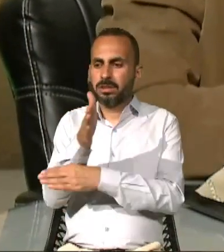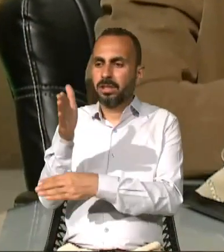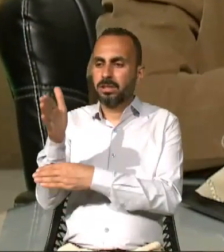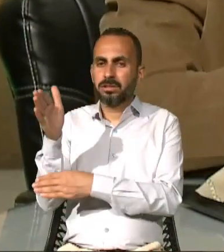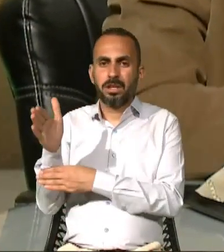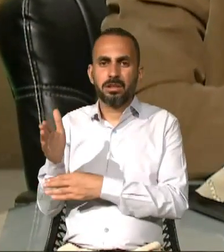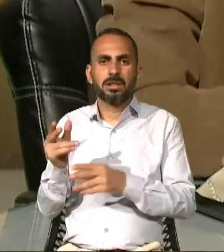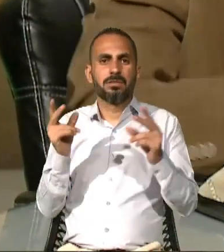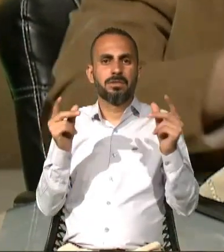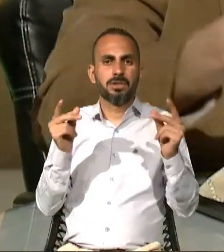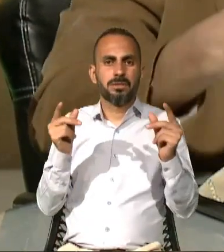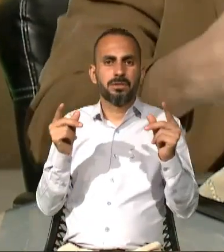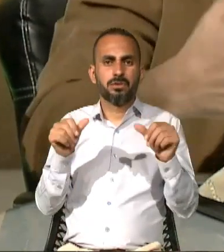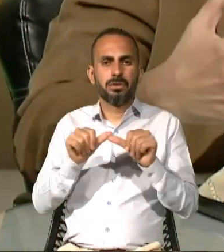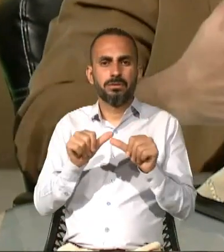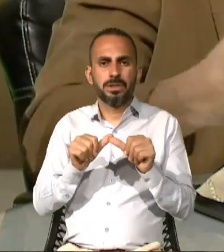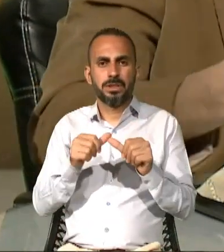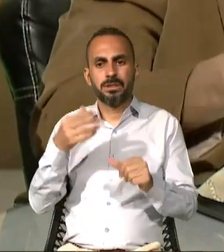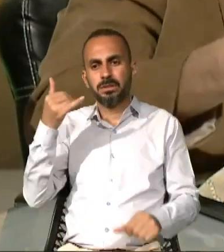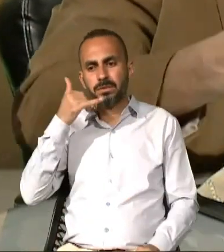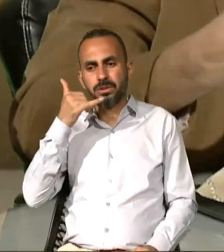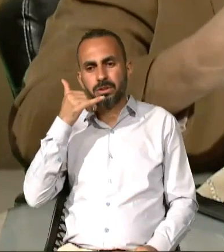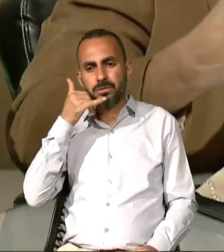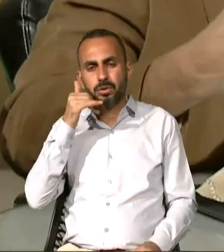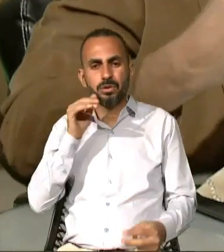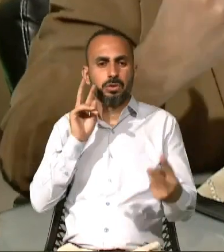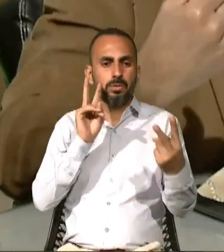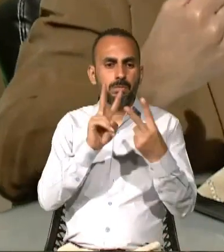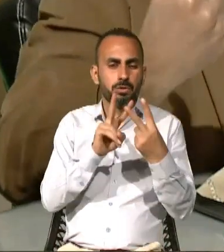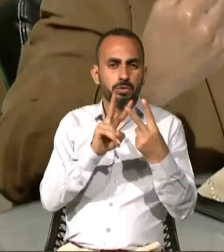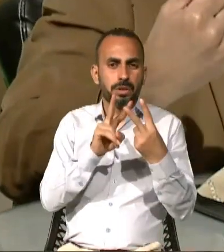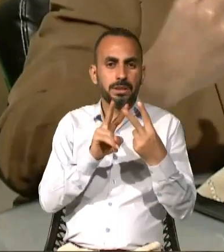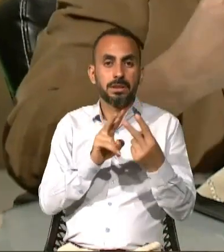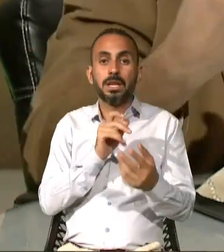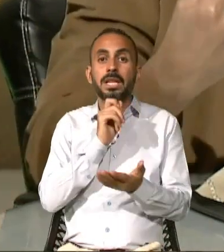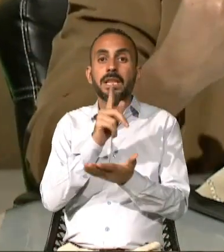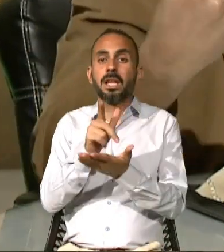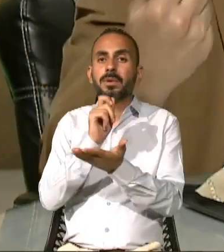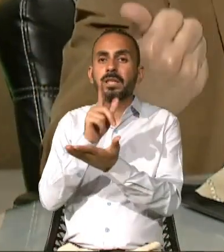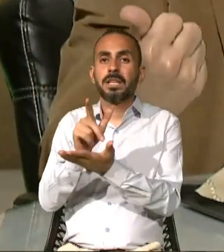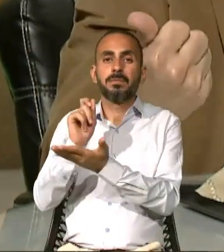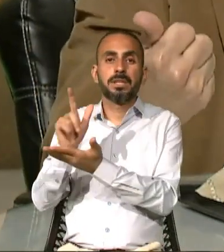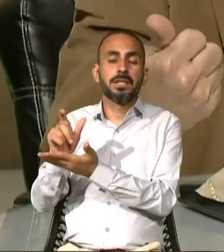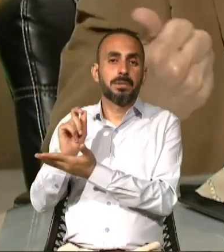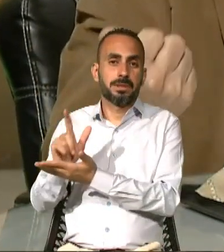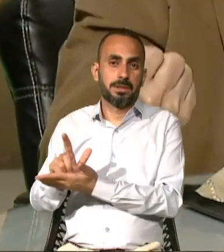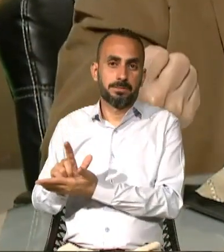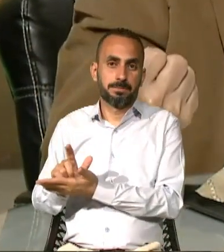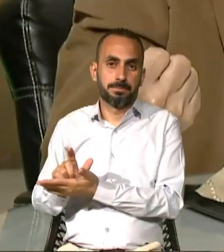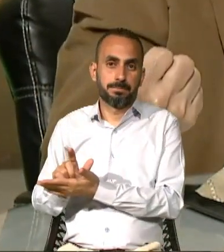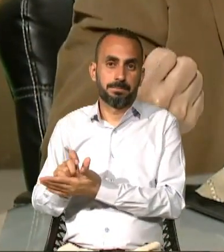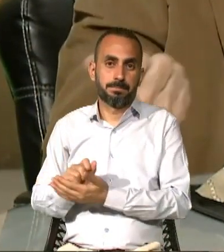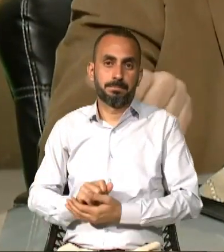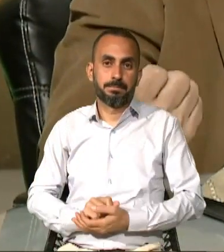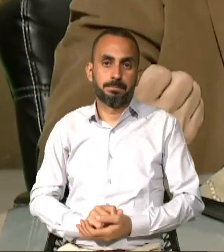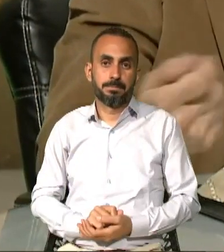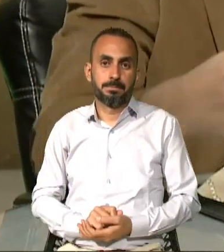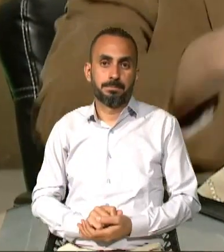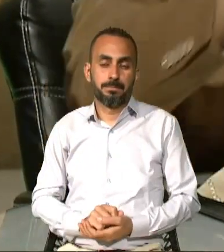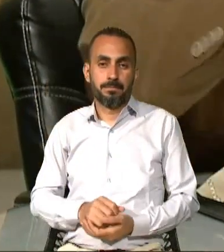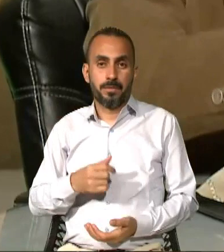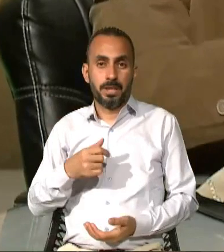في مقابلة في كلمة. واقدر اقول اذا قلت انه ما قبل الكورونا الحصاد